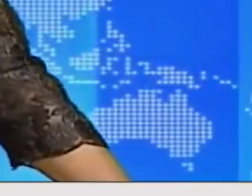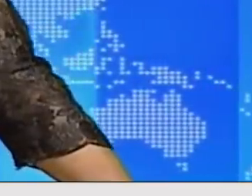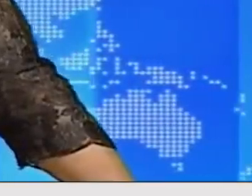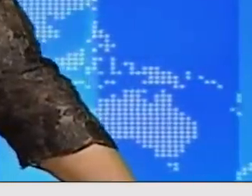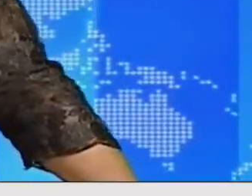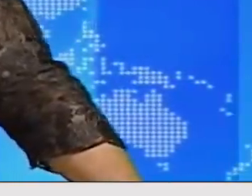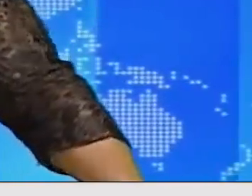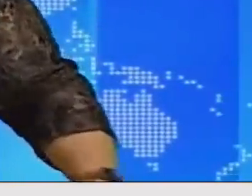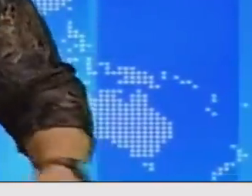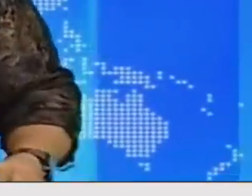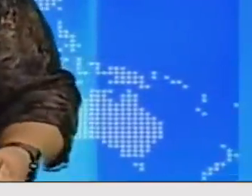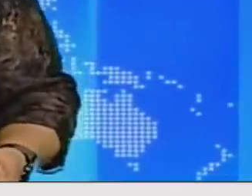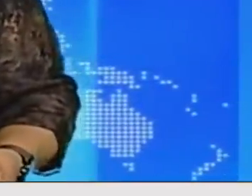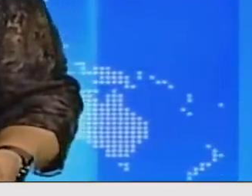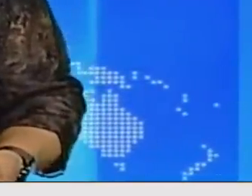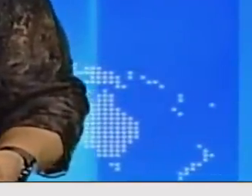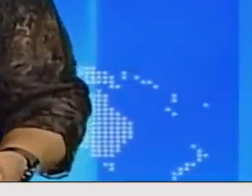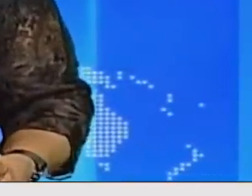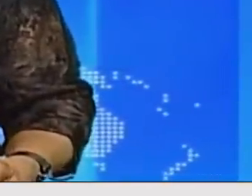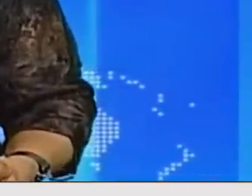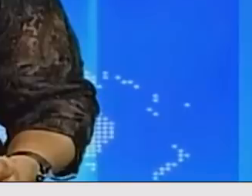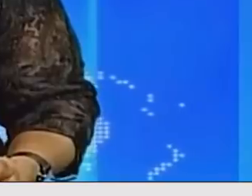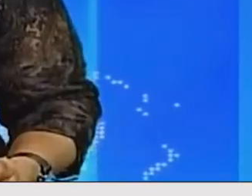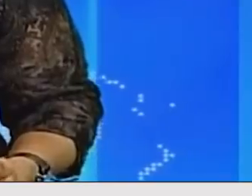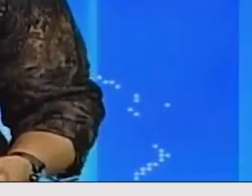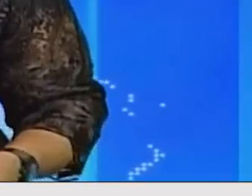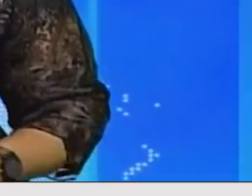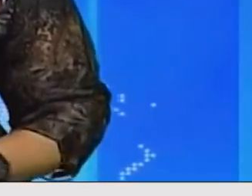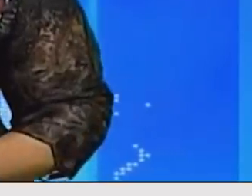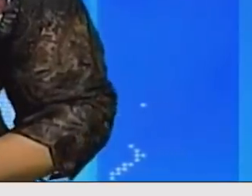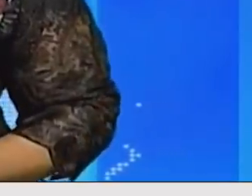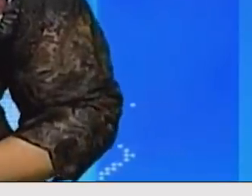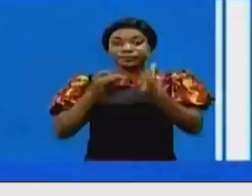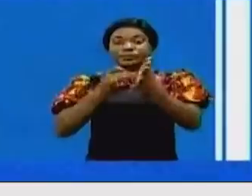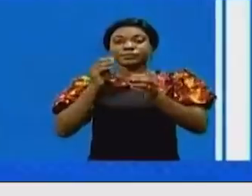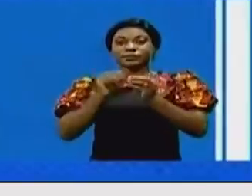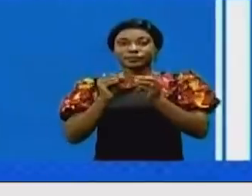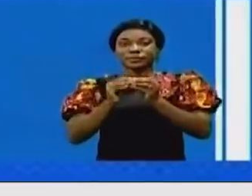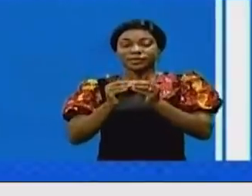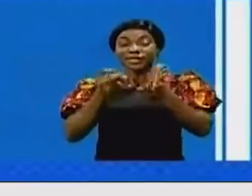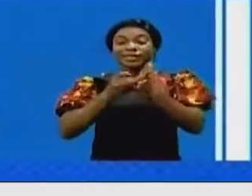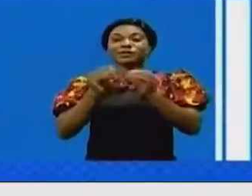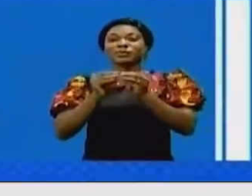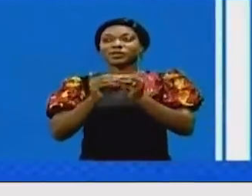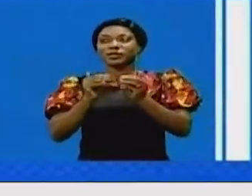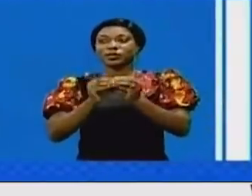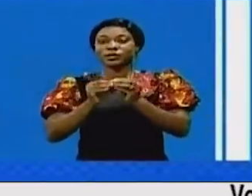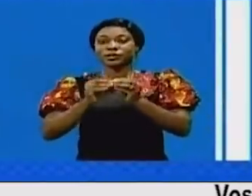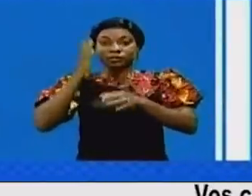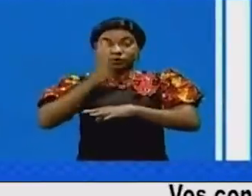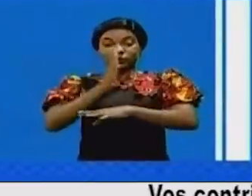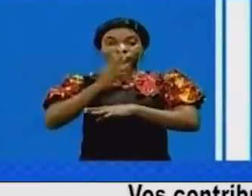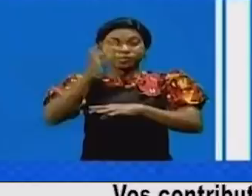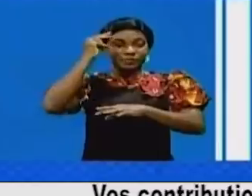ministre de la communication et médias, Patrick Mouyaya. La 7e réunion du Conseil des ministres